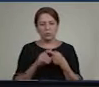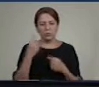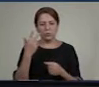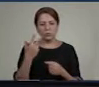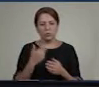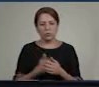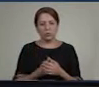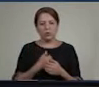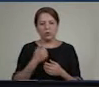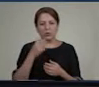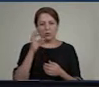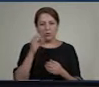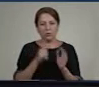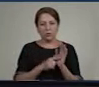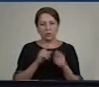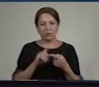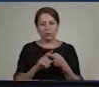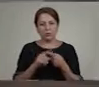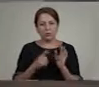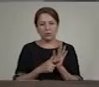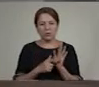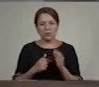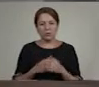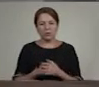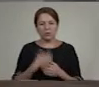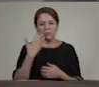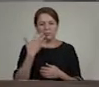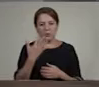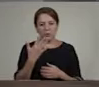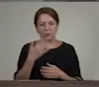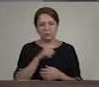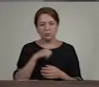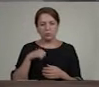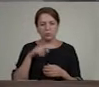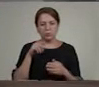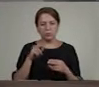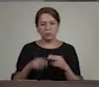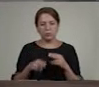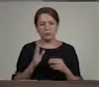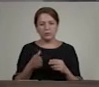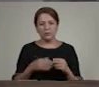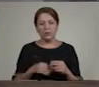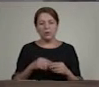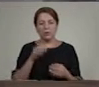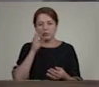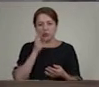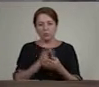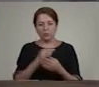3, 0-ga 7-ni qo'shsak 7, 5-ni o'zi tushadi. Mana yig'indi